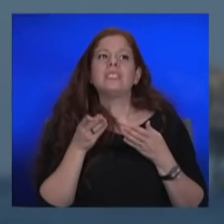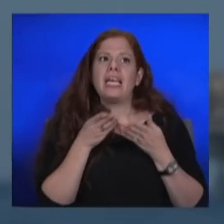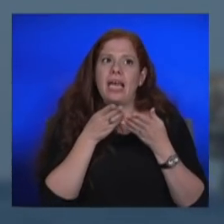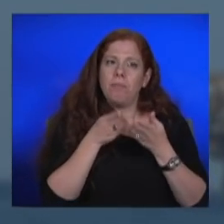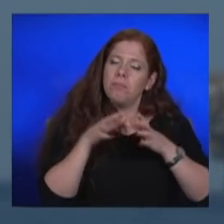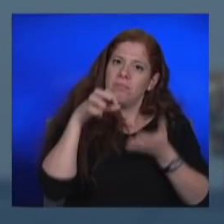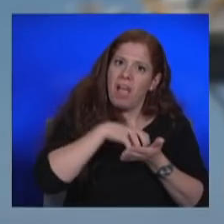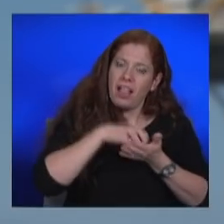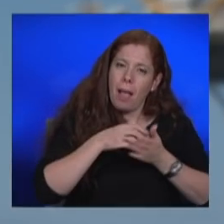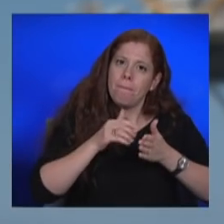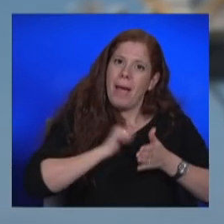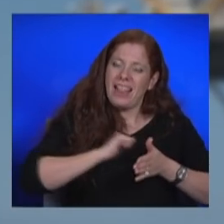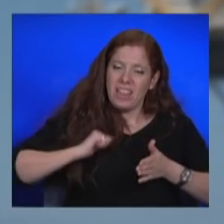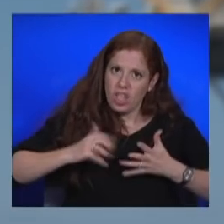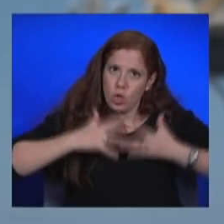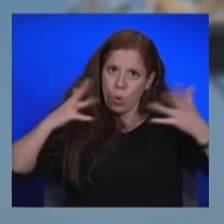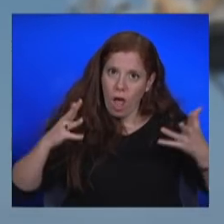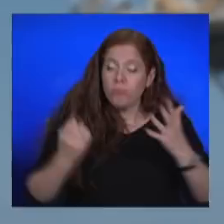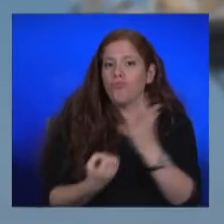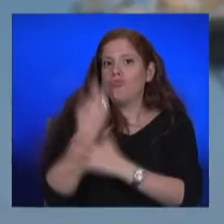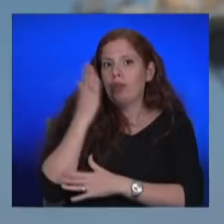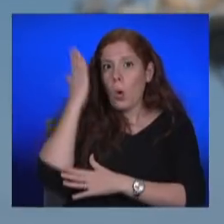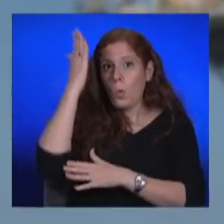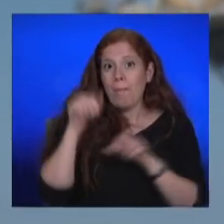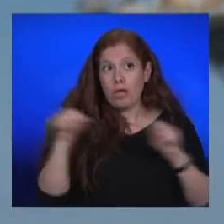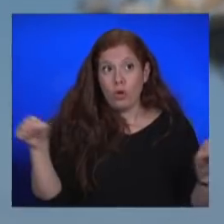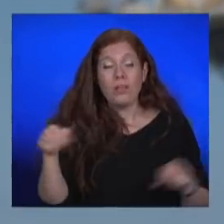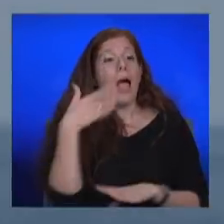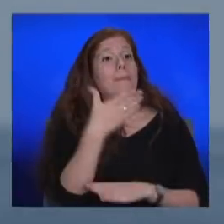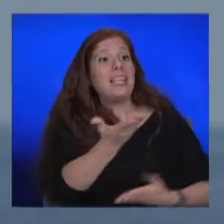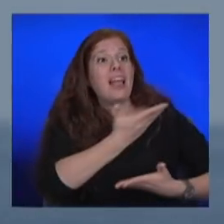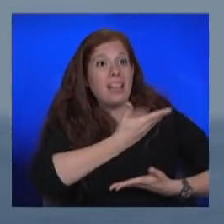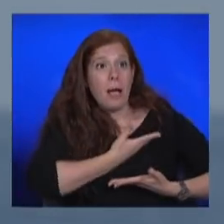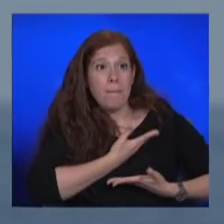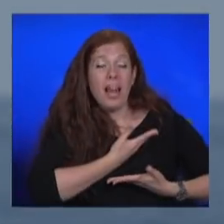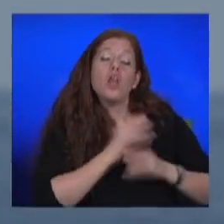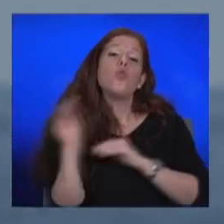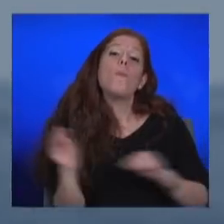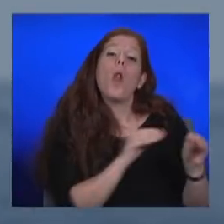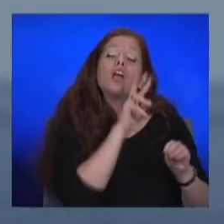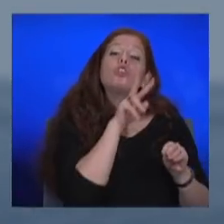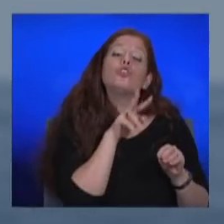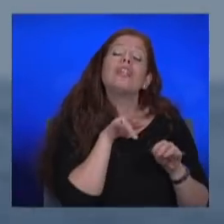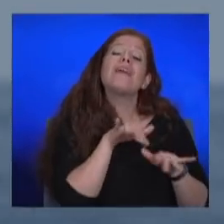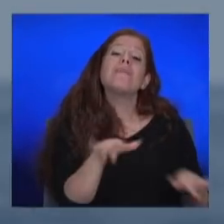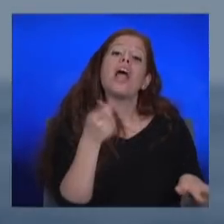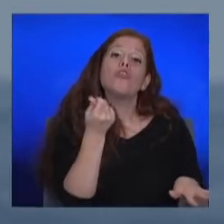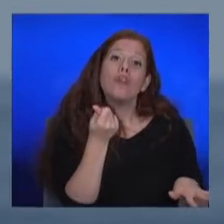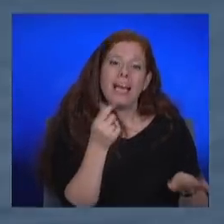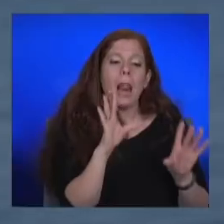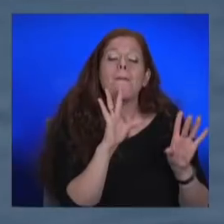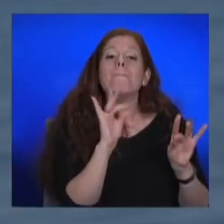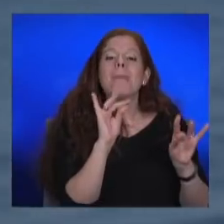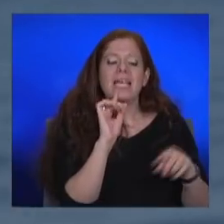לקום באשקלון. המדינה תקבל משותפויות הגז דמי הולכה של 2 מיליארד שקל בעשור הקרוב. גיבוי